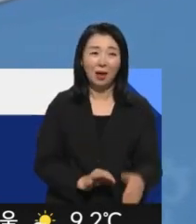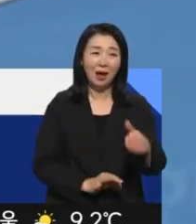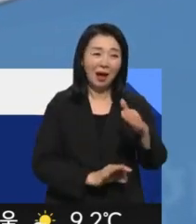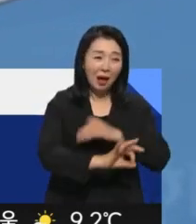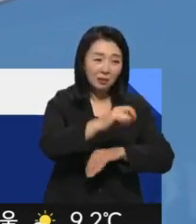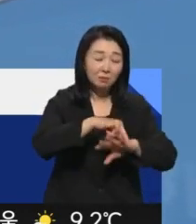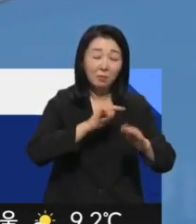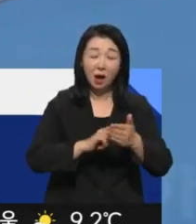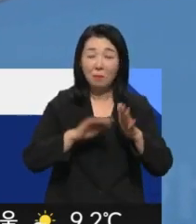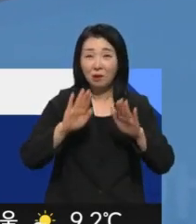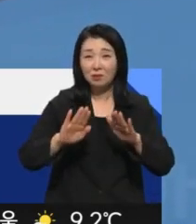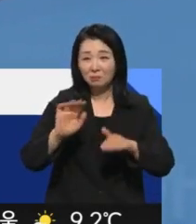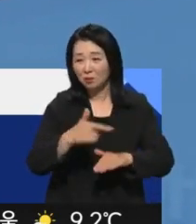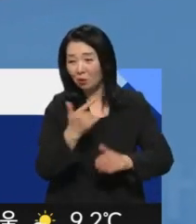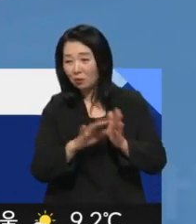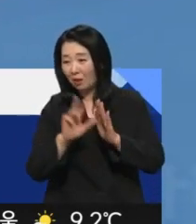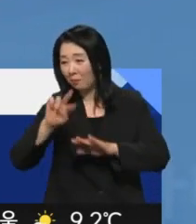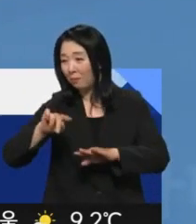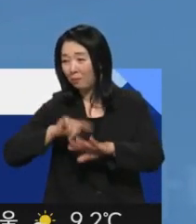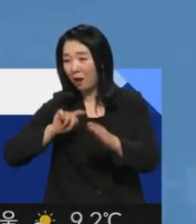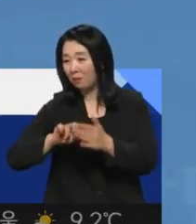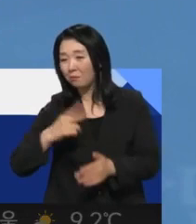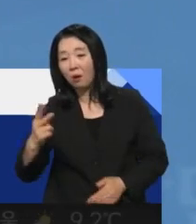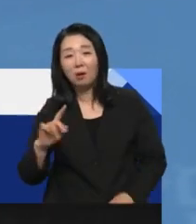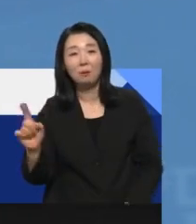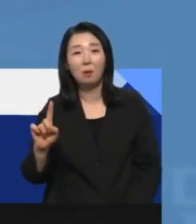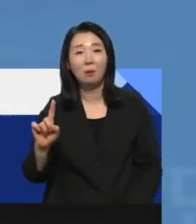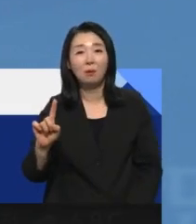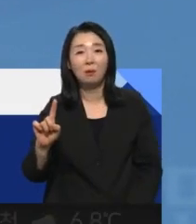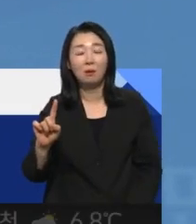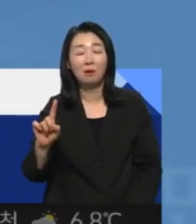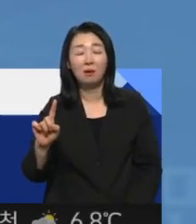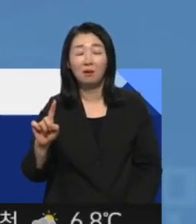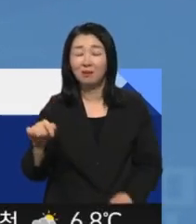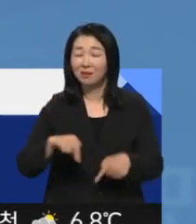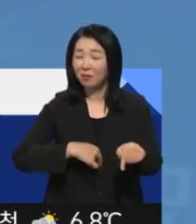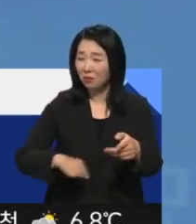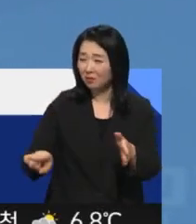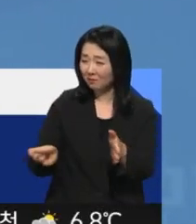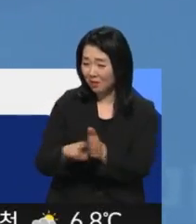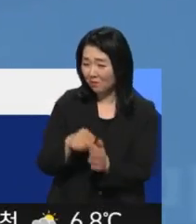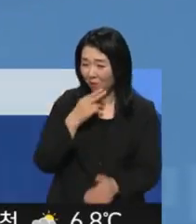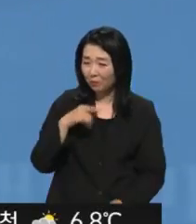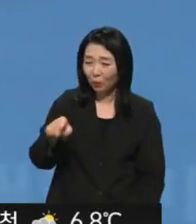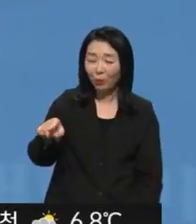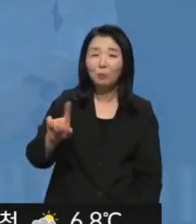있는지 그분들에게 도대체 정치란 신의도 도의도 없는 것인가.